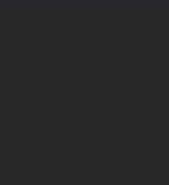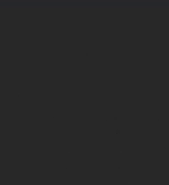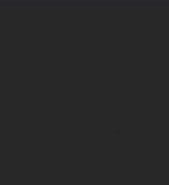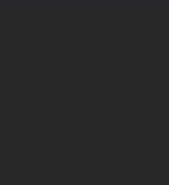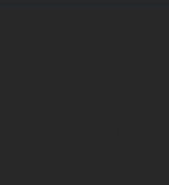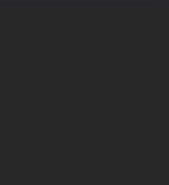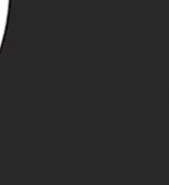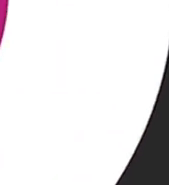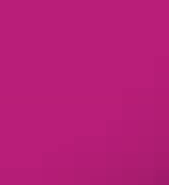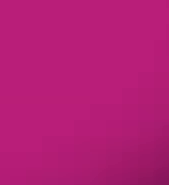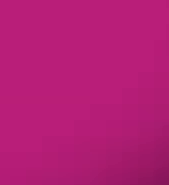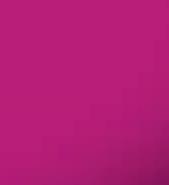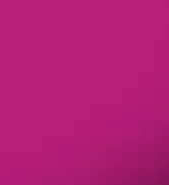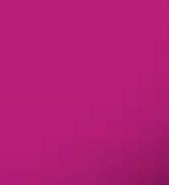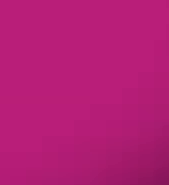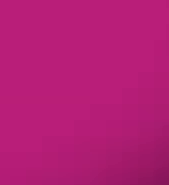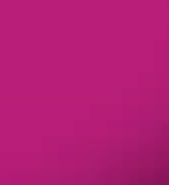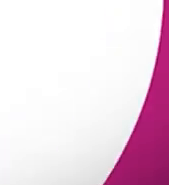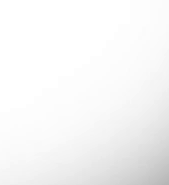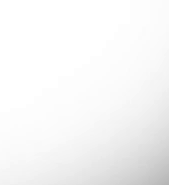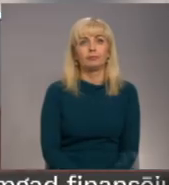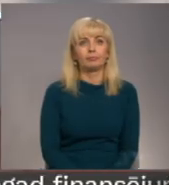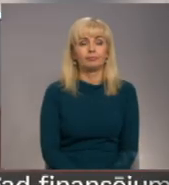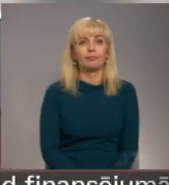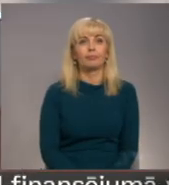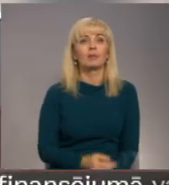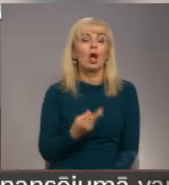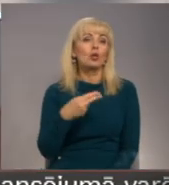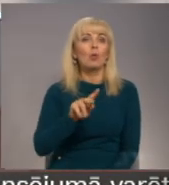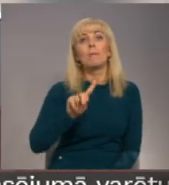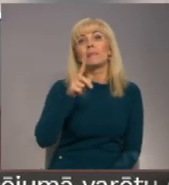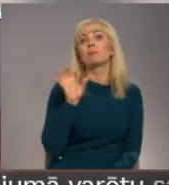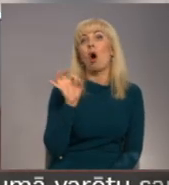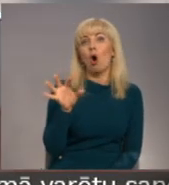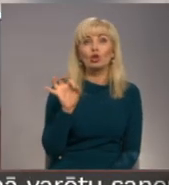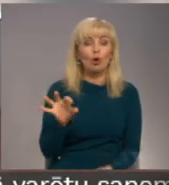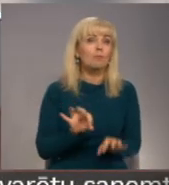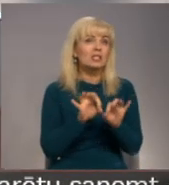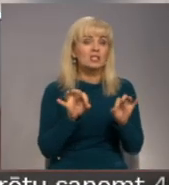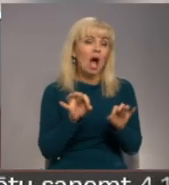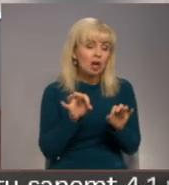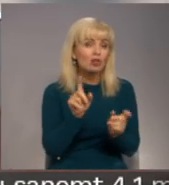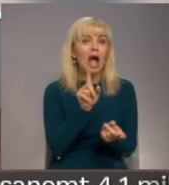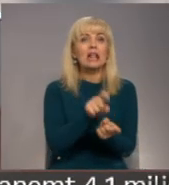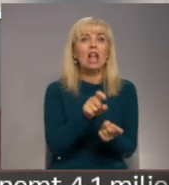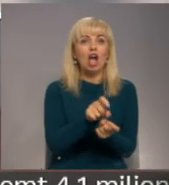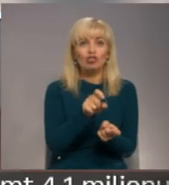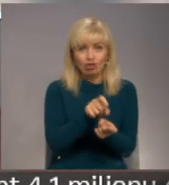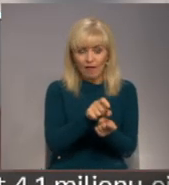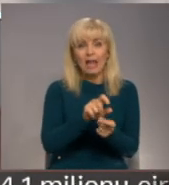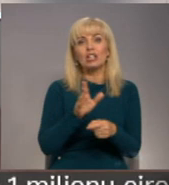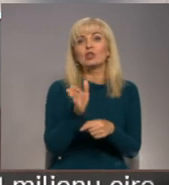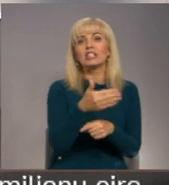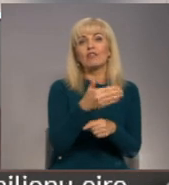Re, viss ēters ir te! No 1. oktobra sācies lašveidīgo zivju ieguves lieguma